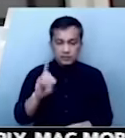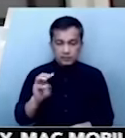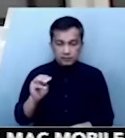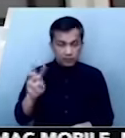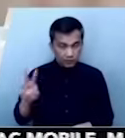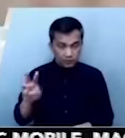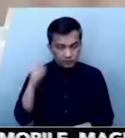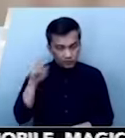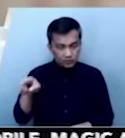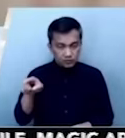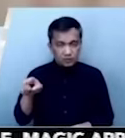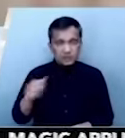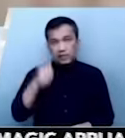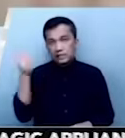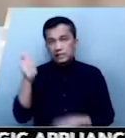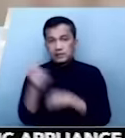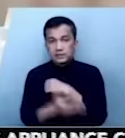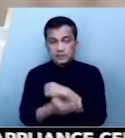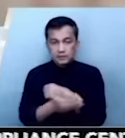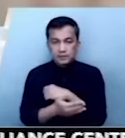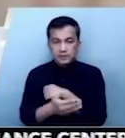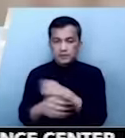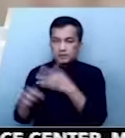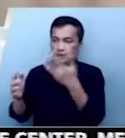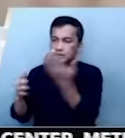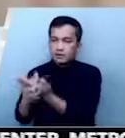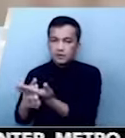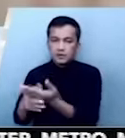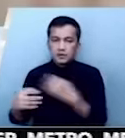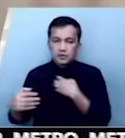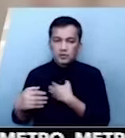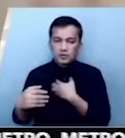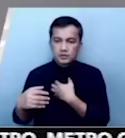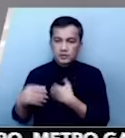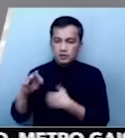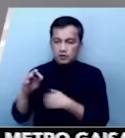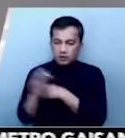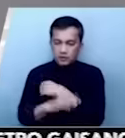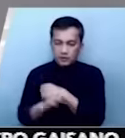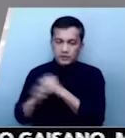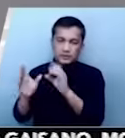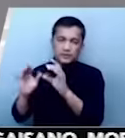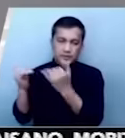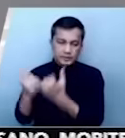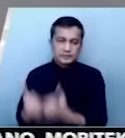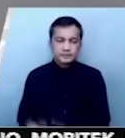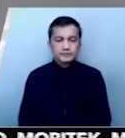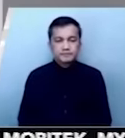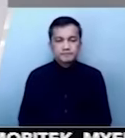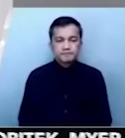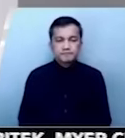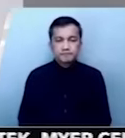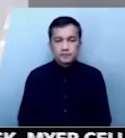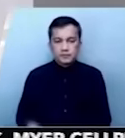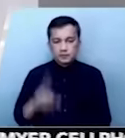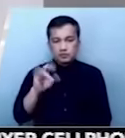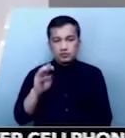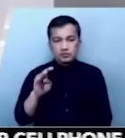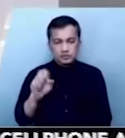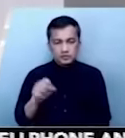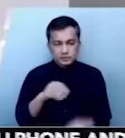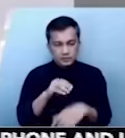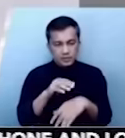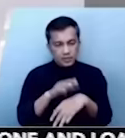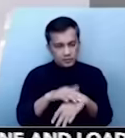lang sa ibang bansa, masampahan na ng reklamo ang foreign forwarding companies. Payo pa ng customs, huwag nang gamitin ang